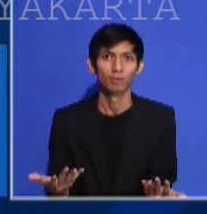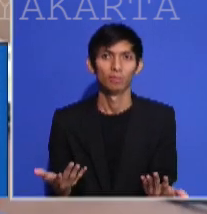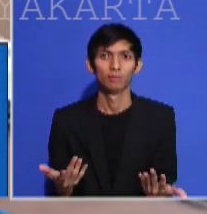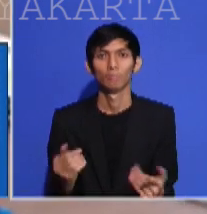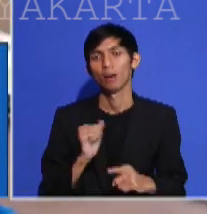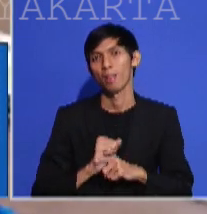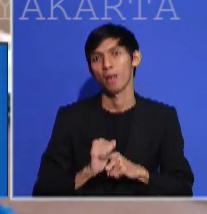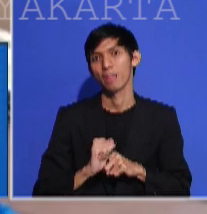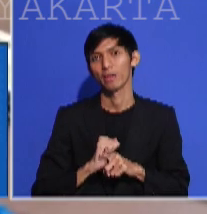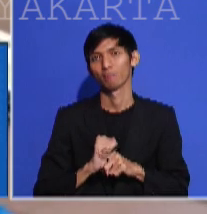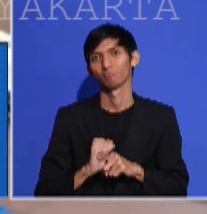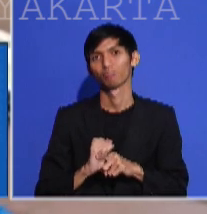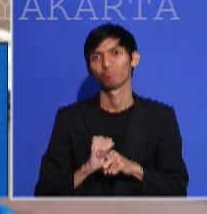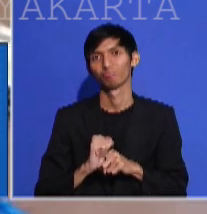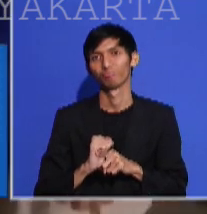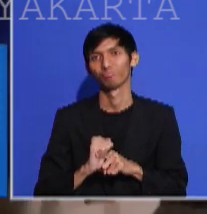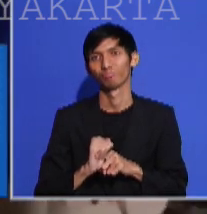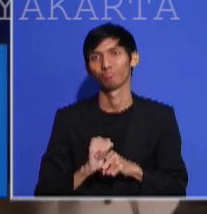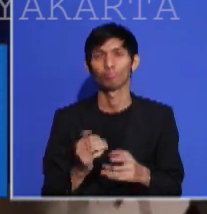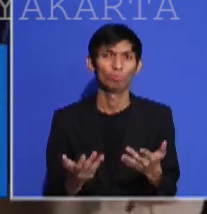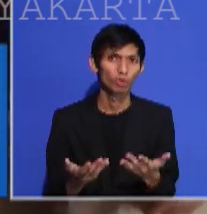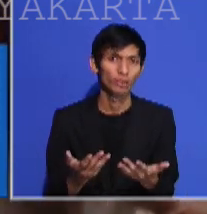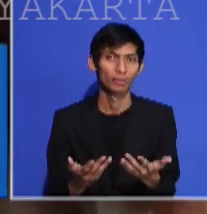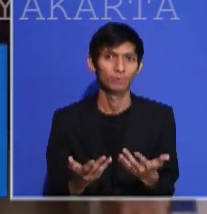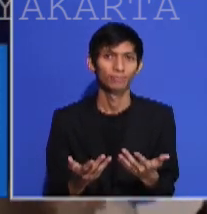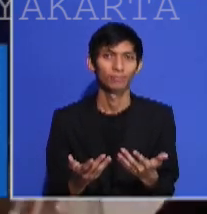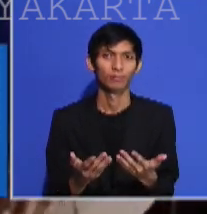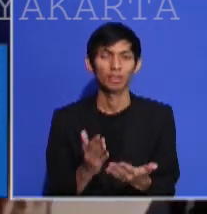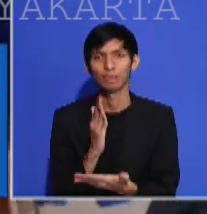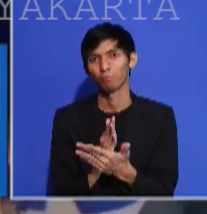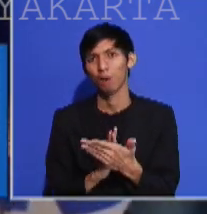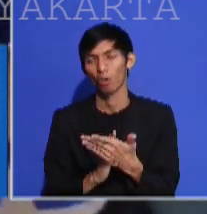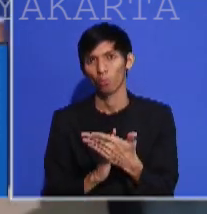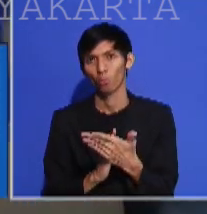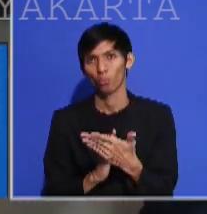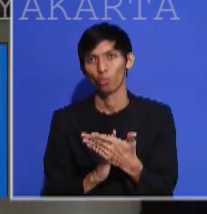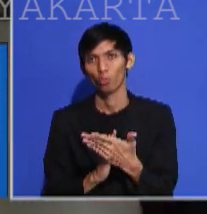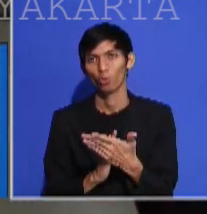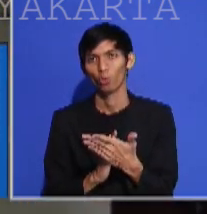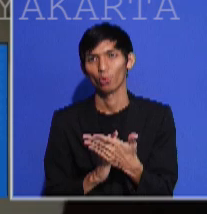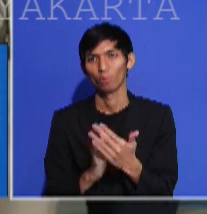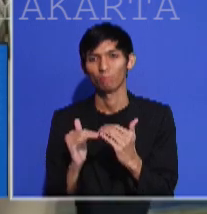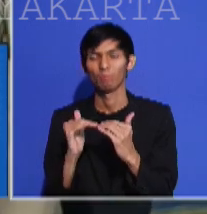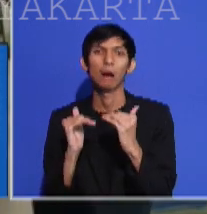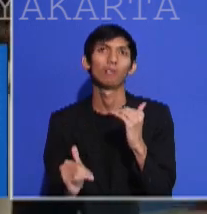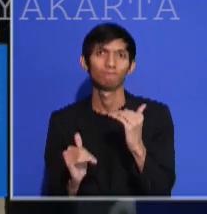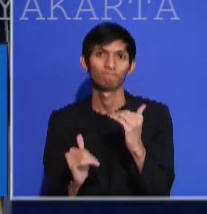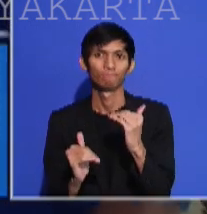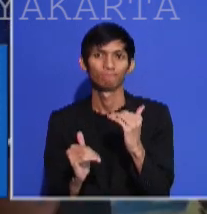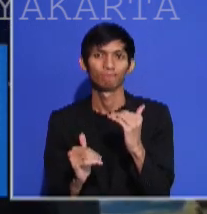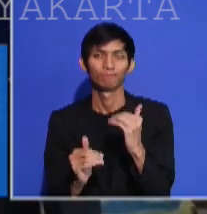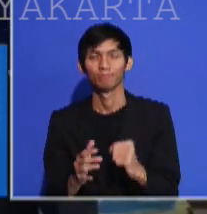umum lakukan kami ee melakukan dengan separuhnya atau pasti dikurangi dari porsi umum